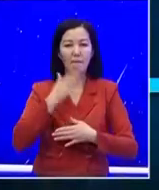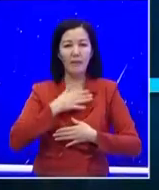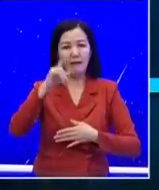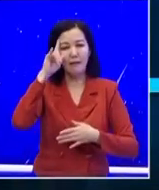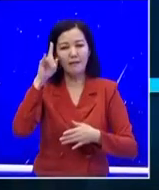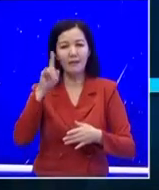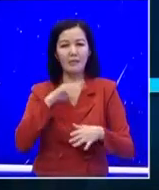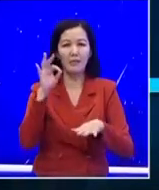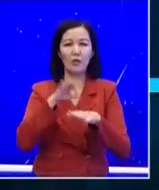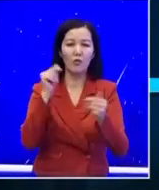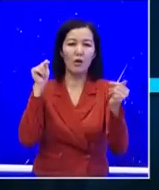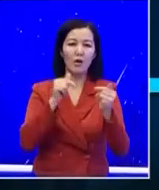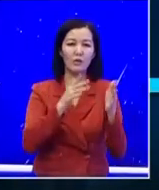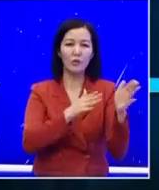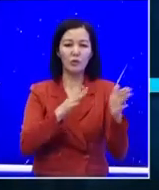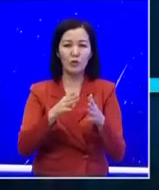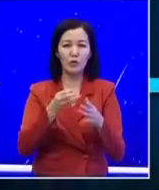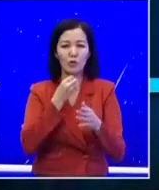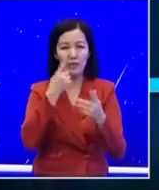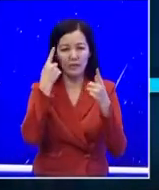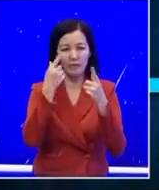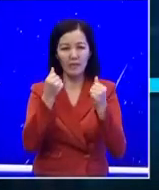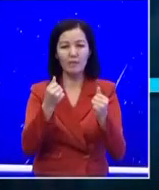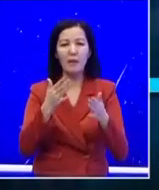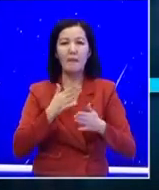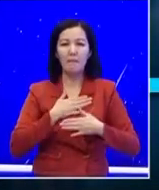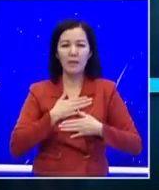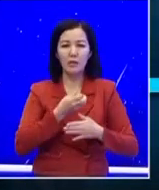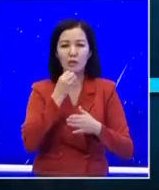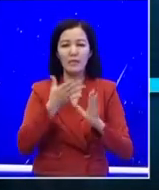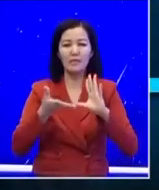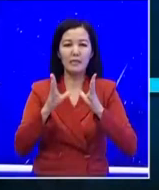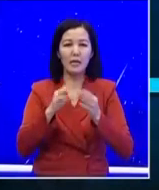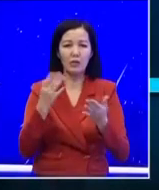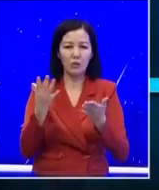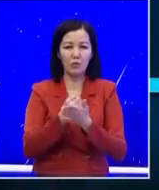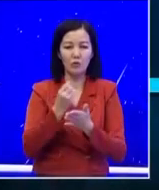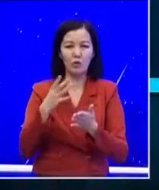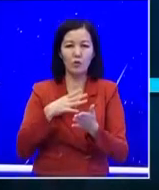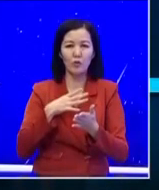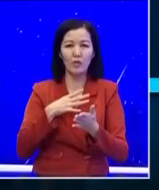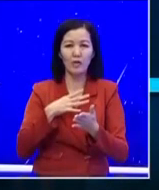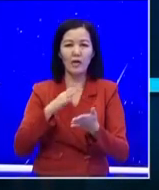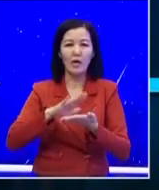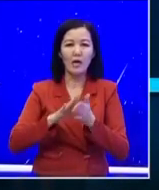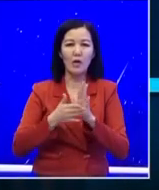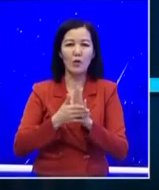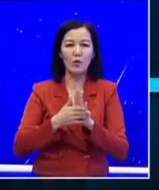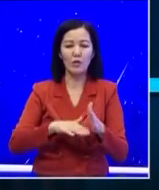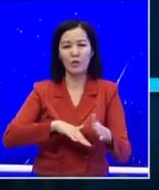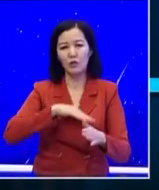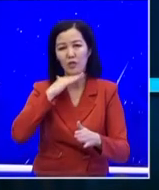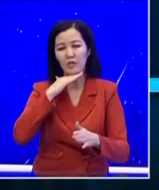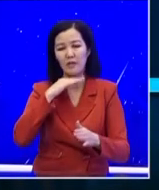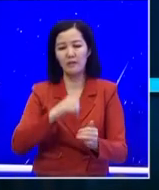қазақстандық эпидемияға қарсы жүйені жақсы білемін. Менің әріптестерім өте жақсы нәтиже көрсетуде. Оған елдің әлеуеті